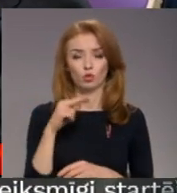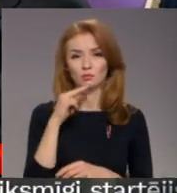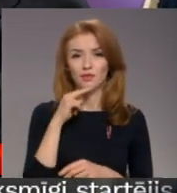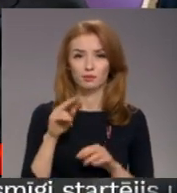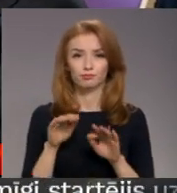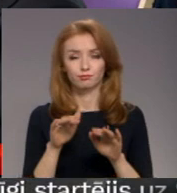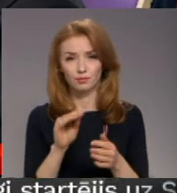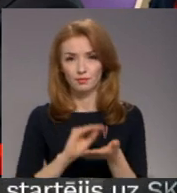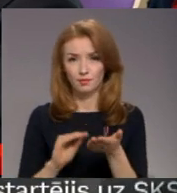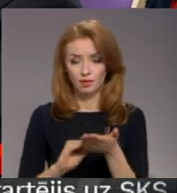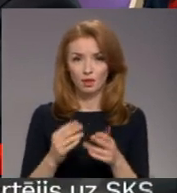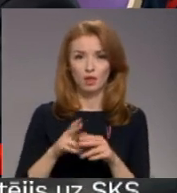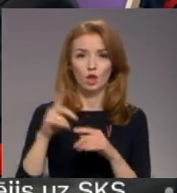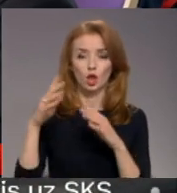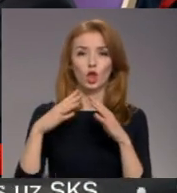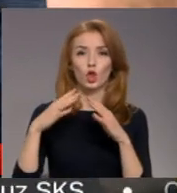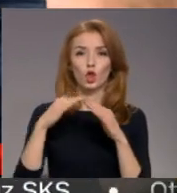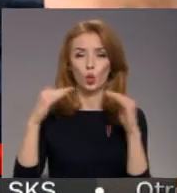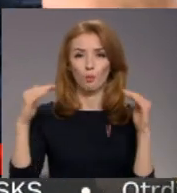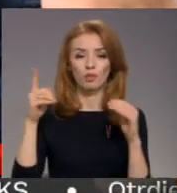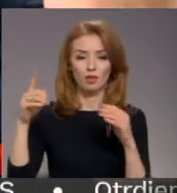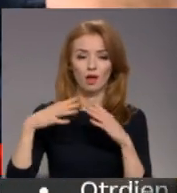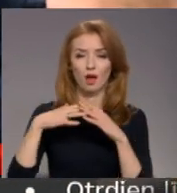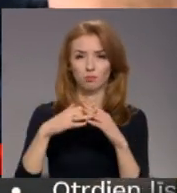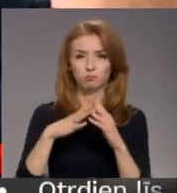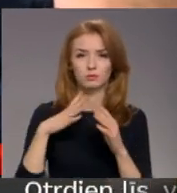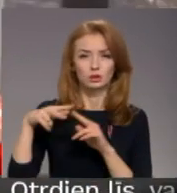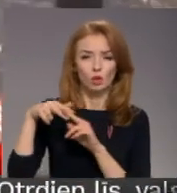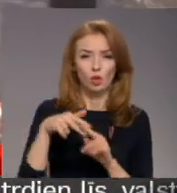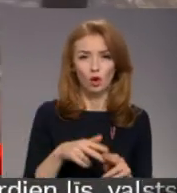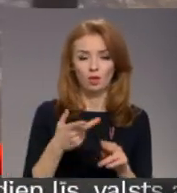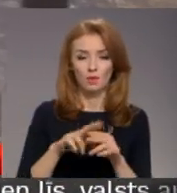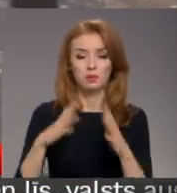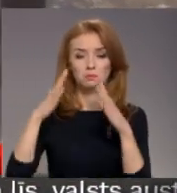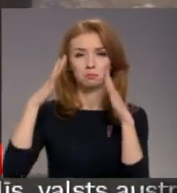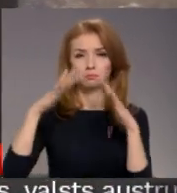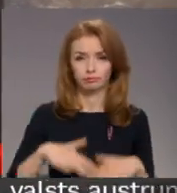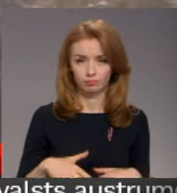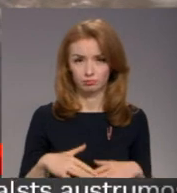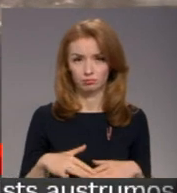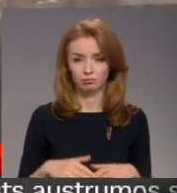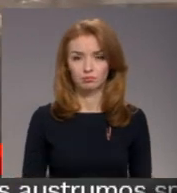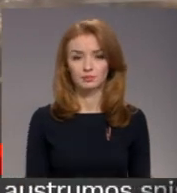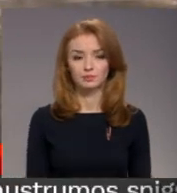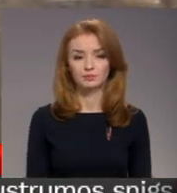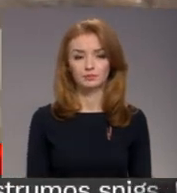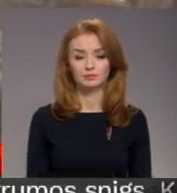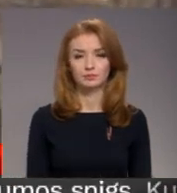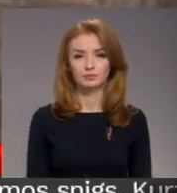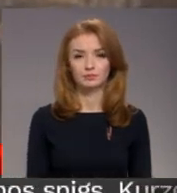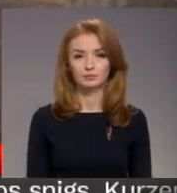jumta mezgls esot bijis pārslogots un tieši šī mezgla pārslogošana izraisīs jumta nogruvumu. Vai tiešām